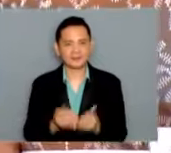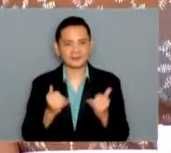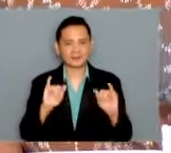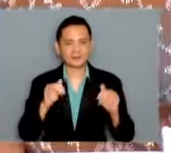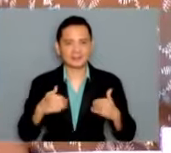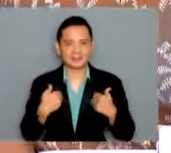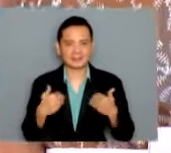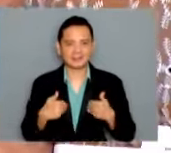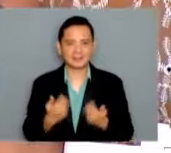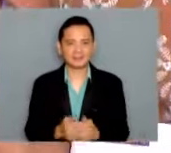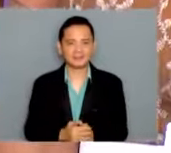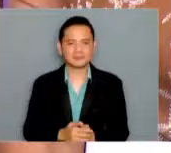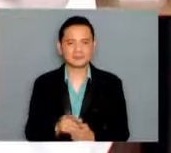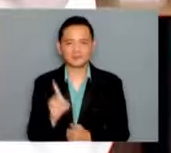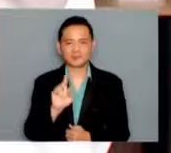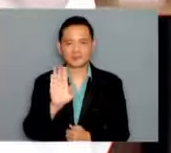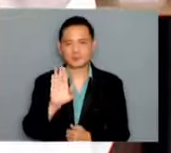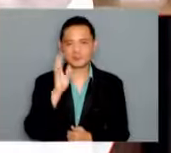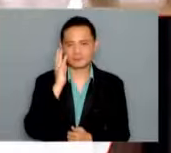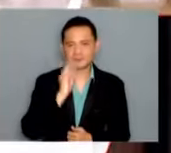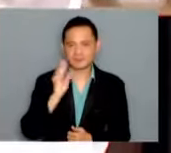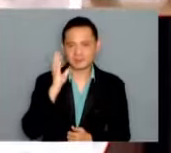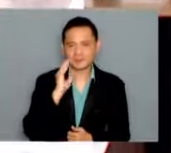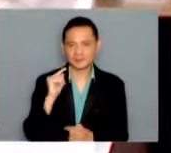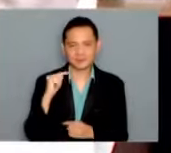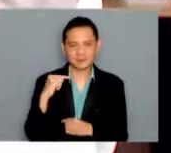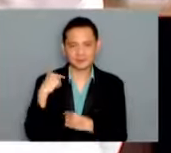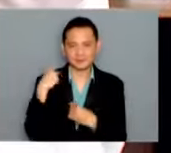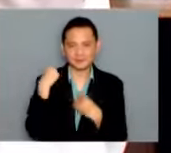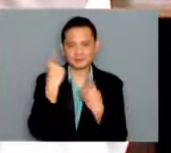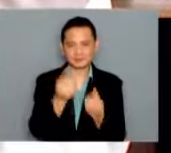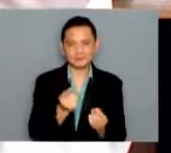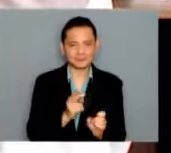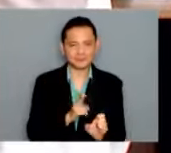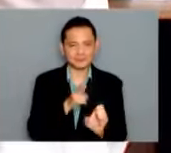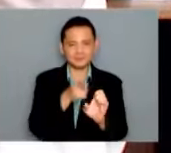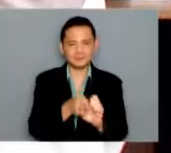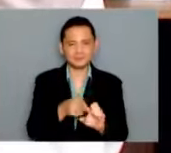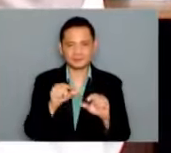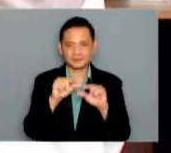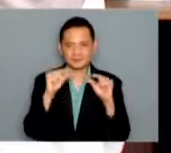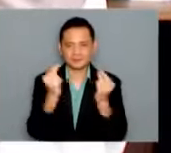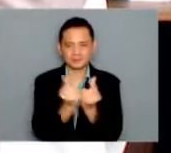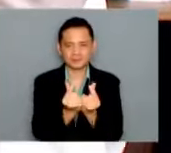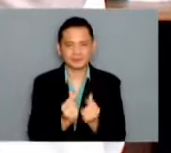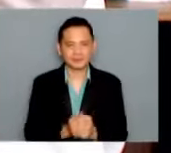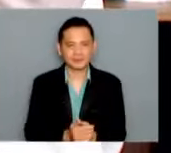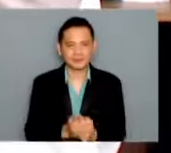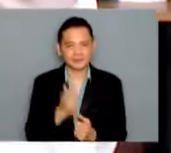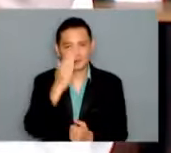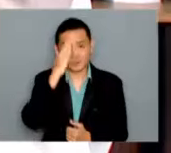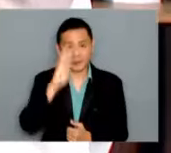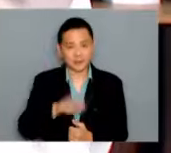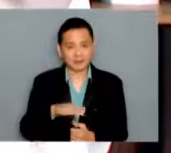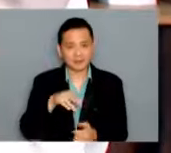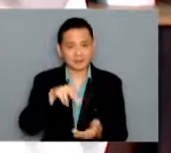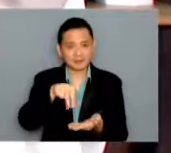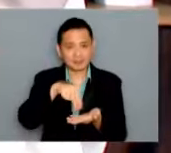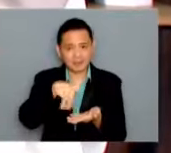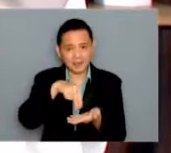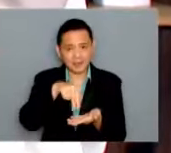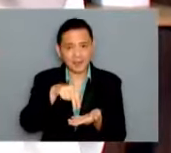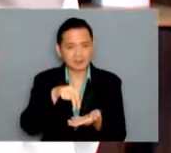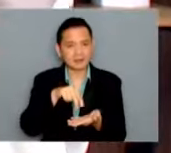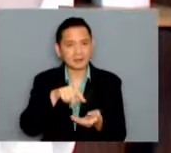Ano yung naging experience mo simula nung naging parte ka ng grupong ito? Kasi I know that dance is not just about performing,